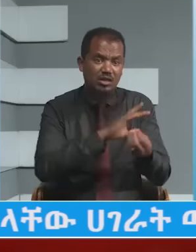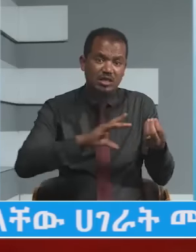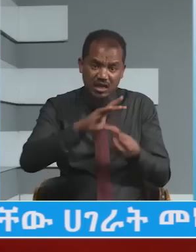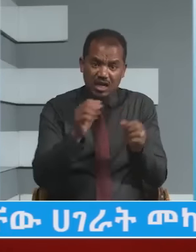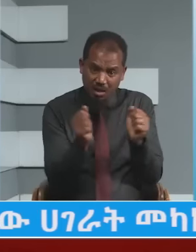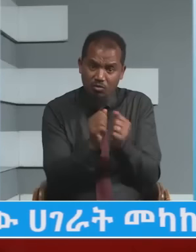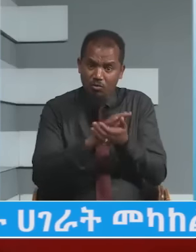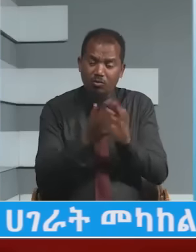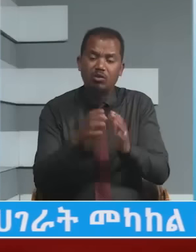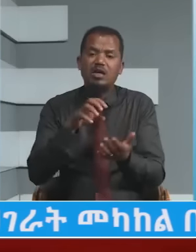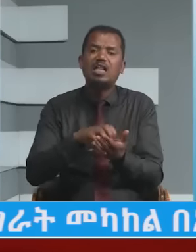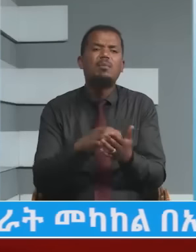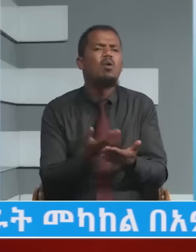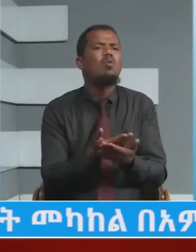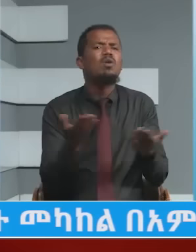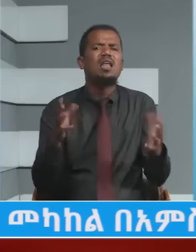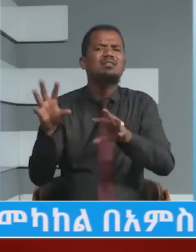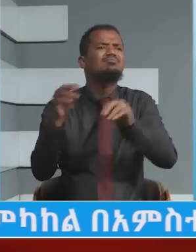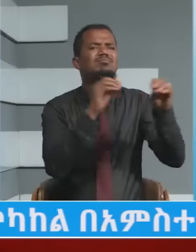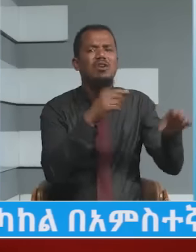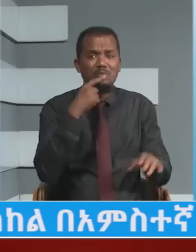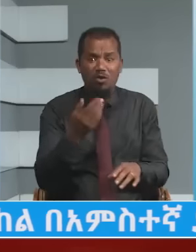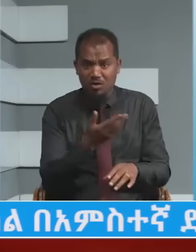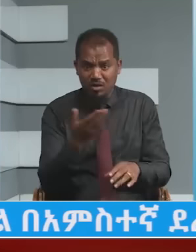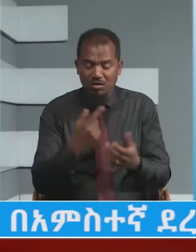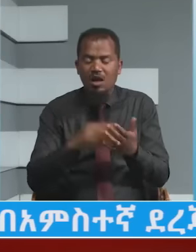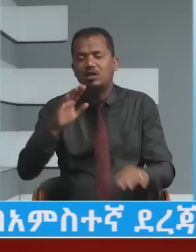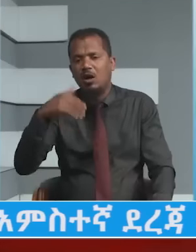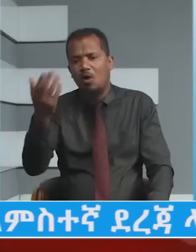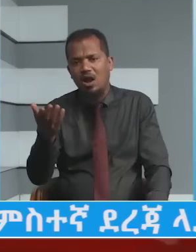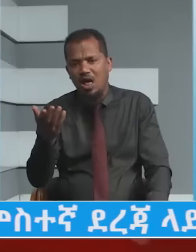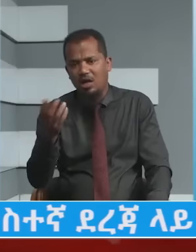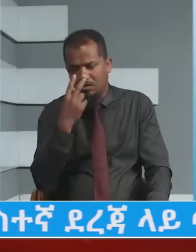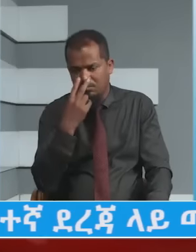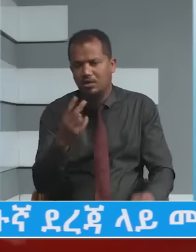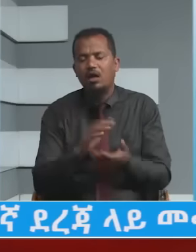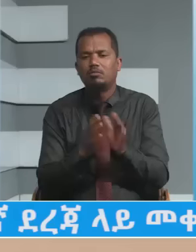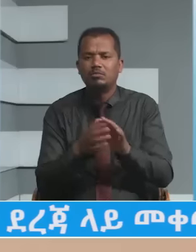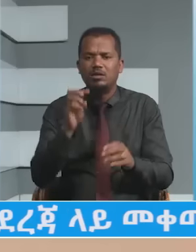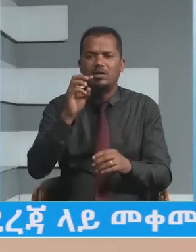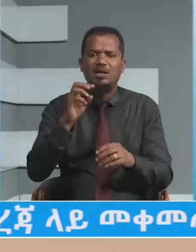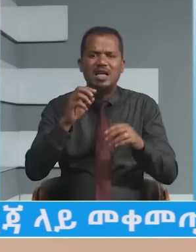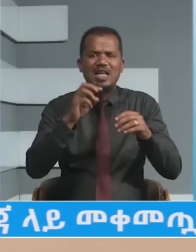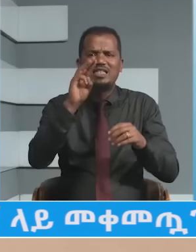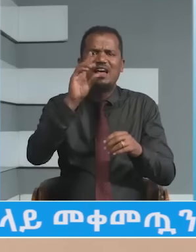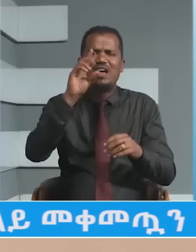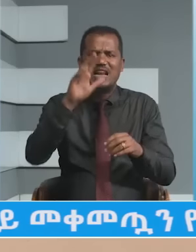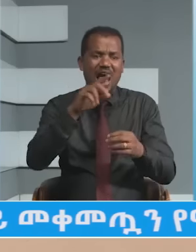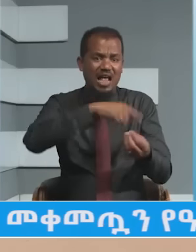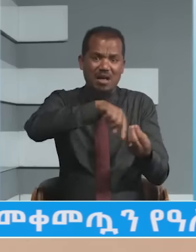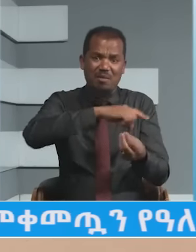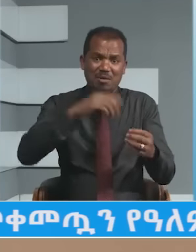በክልልም ጋር በመሆን ከተማ ወዴት እናሰፍራለን የሚለው ነገር ያው ከዛ በኋላ የሚታይ ነው የሚሆነው። በሰፈራ ጣቢያዎች